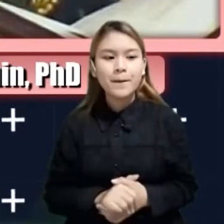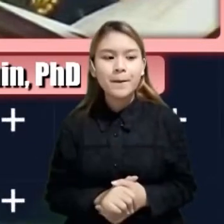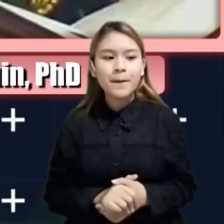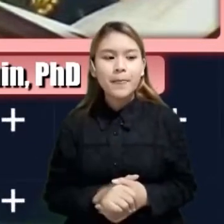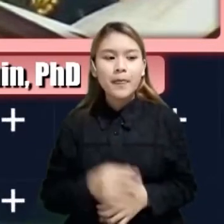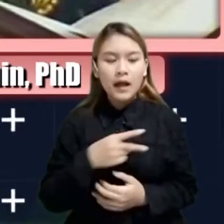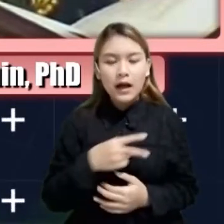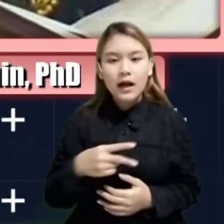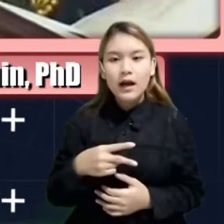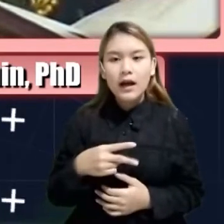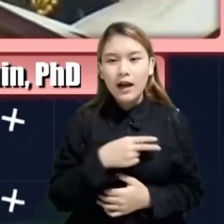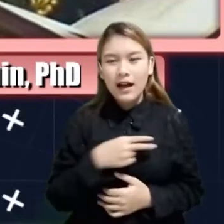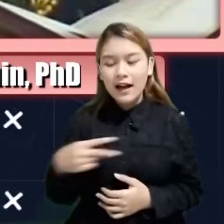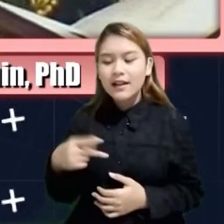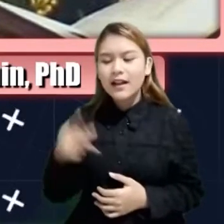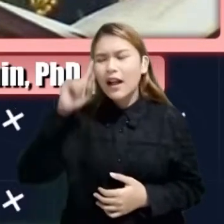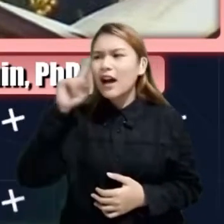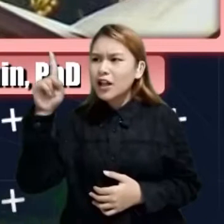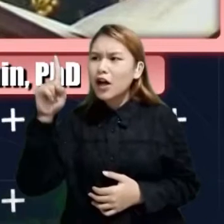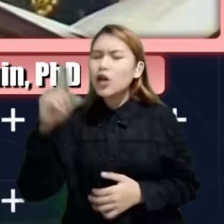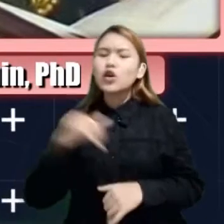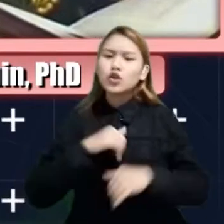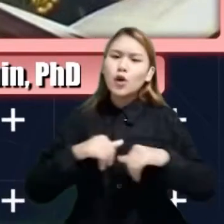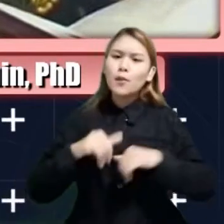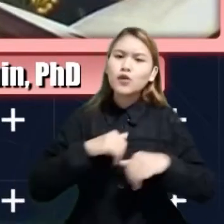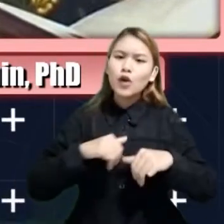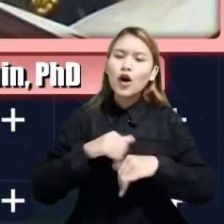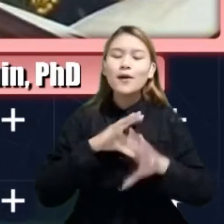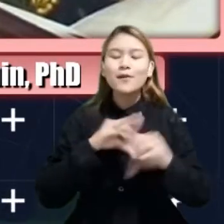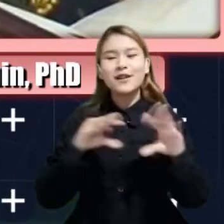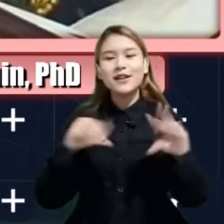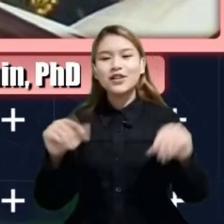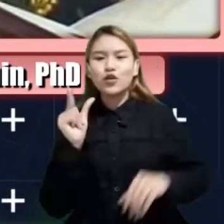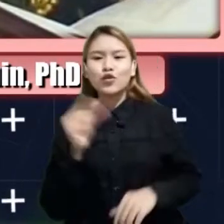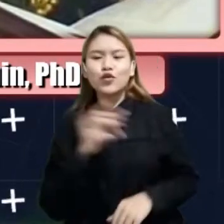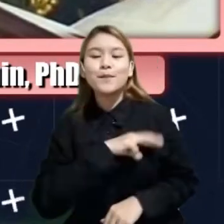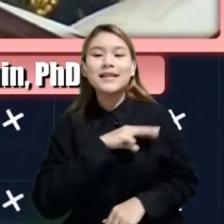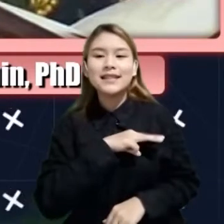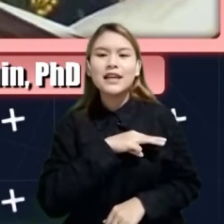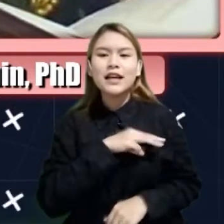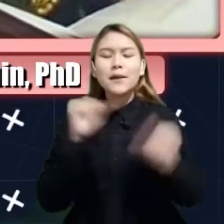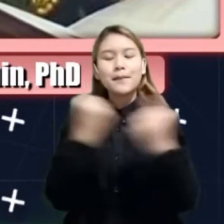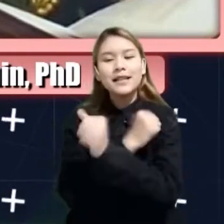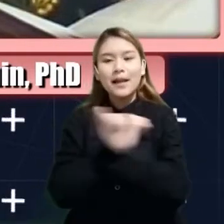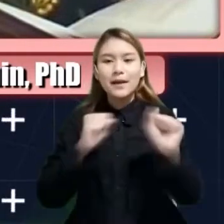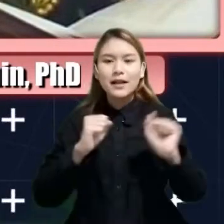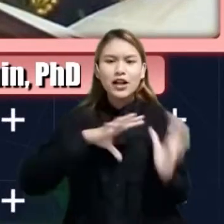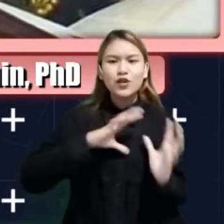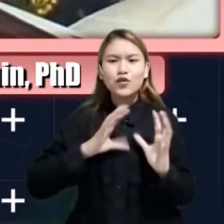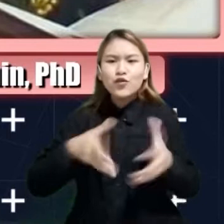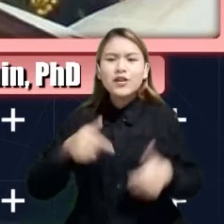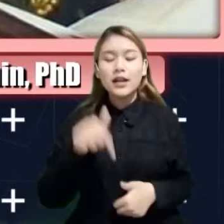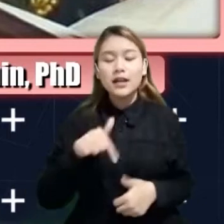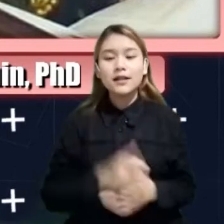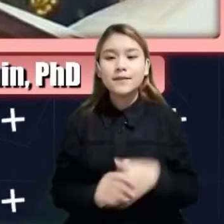sama-sama bekerja di dalam misi penyelamatan dunia ini, bukan saja pada waktu Tuhan Yesus datang, mati di atas